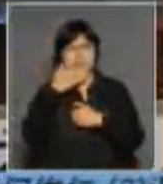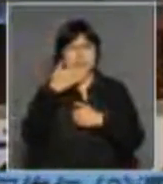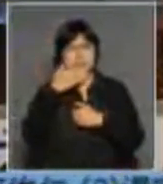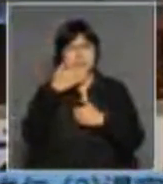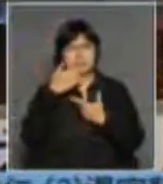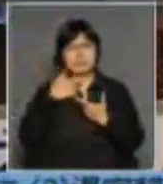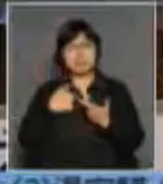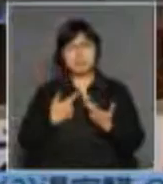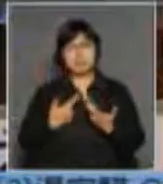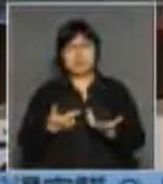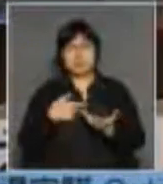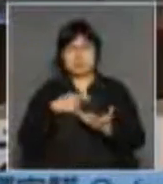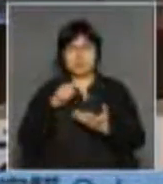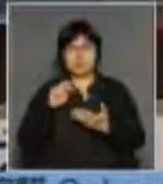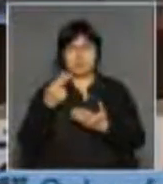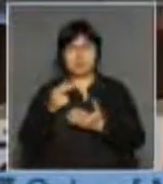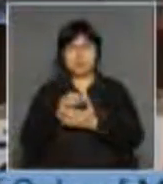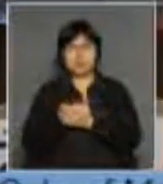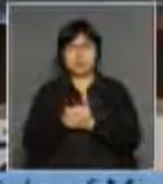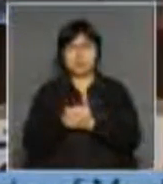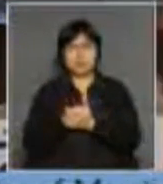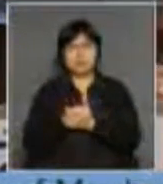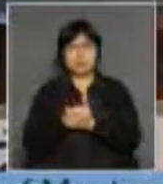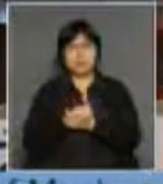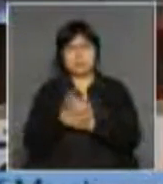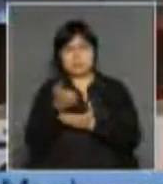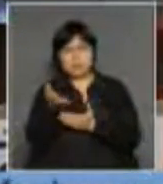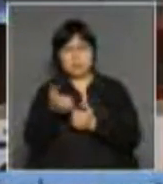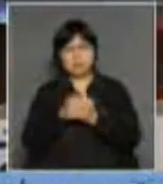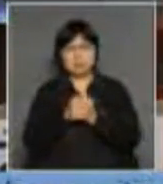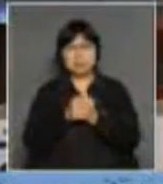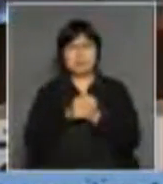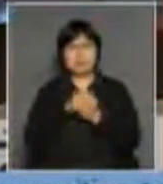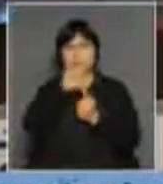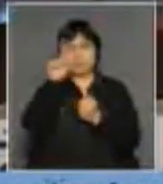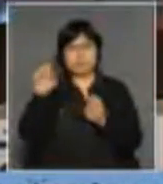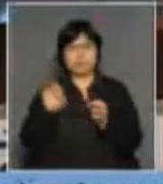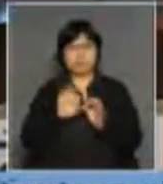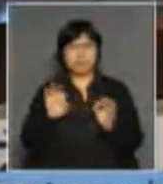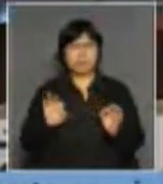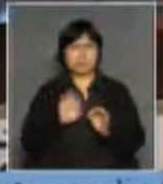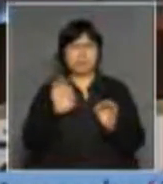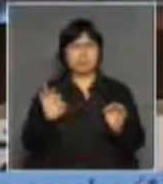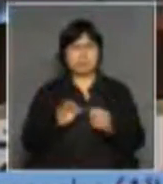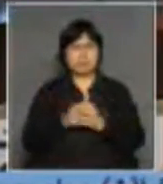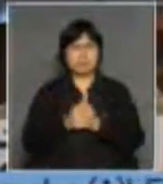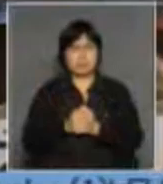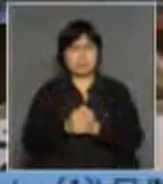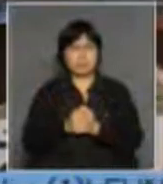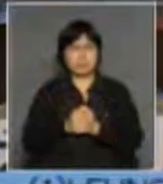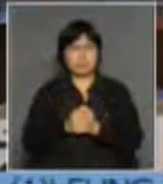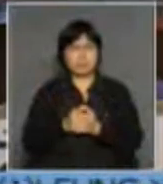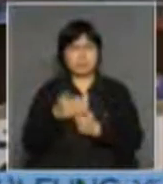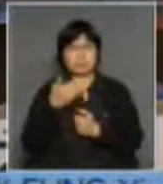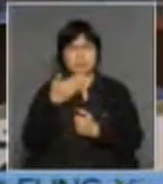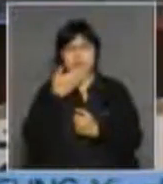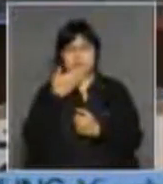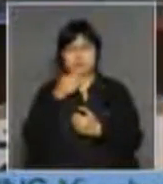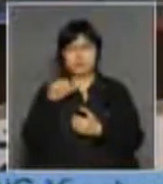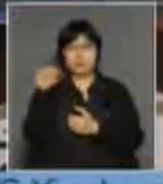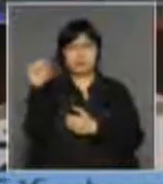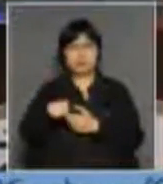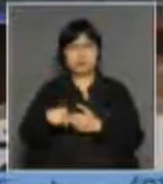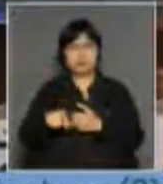母公司呢就很有威勢，你呢就什麼都沒有。年輕人，你輸在